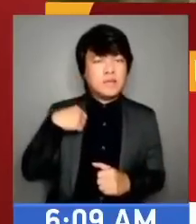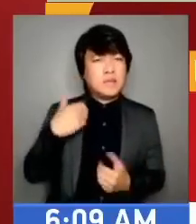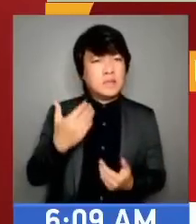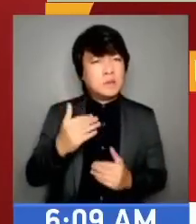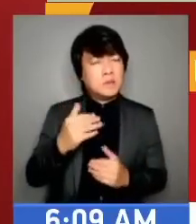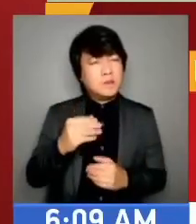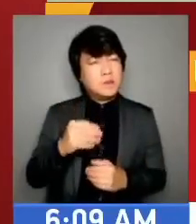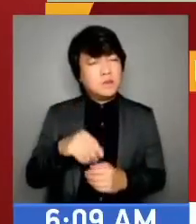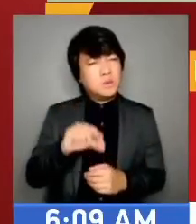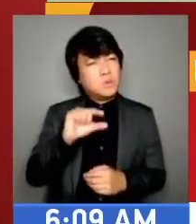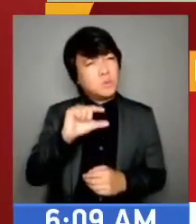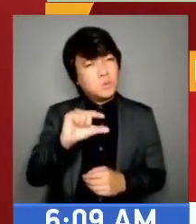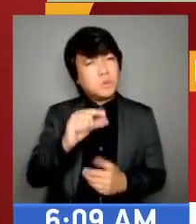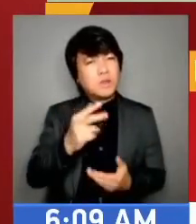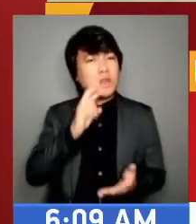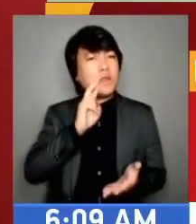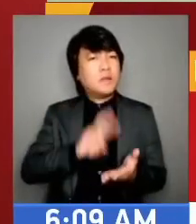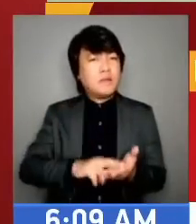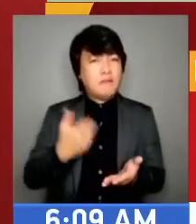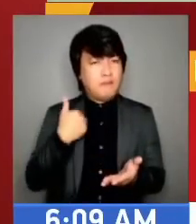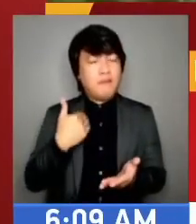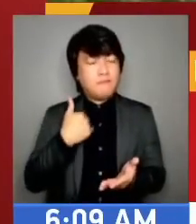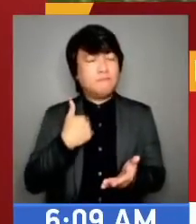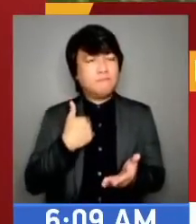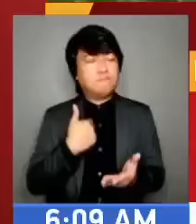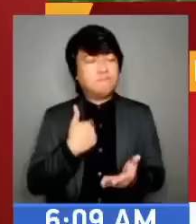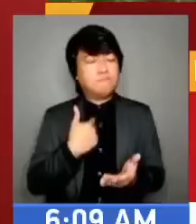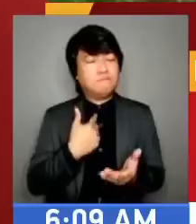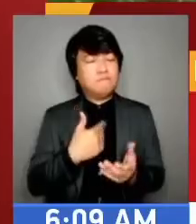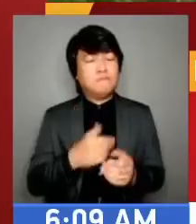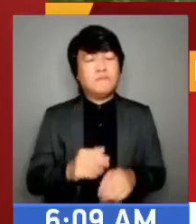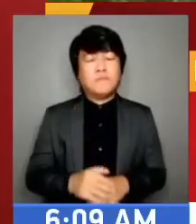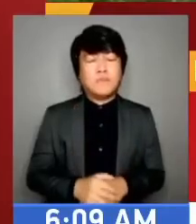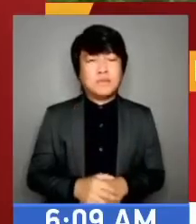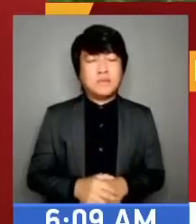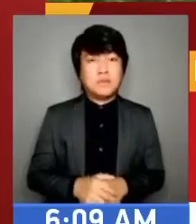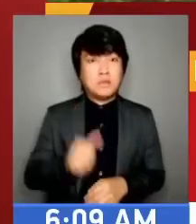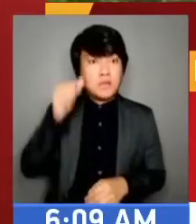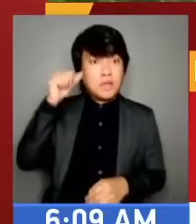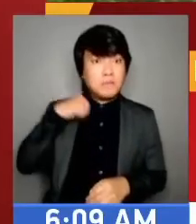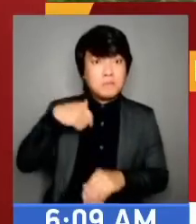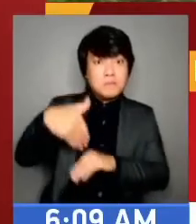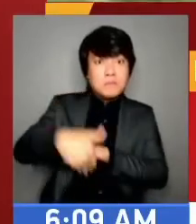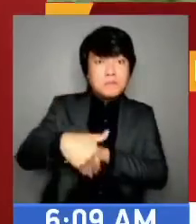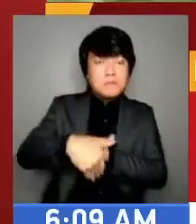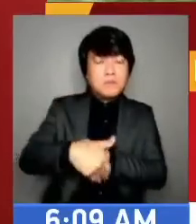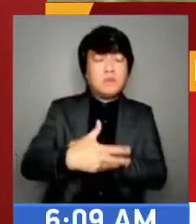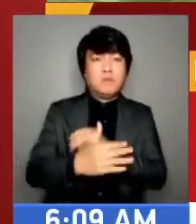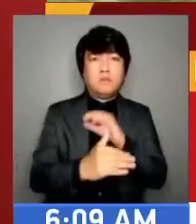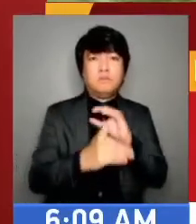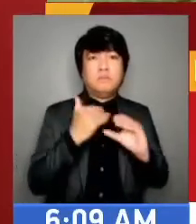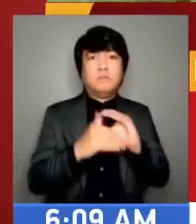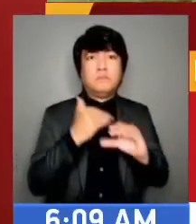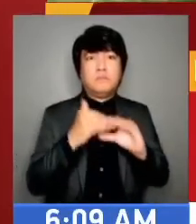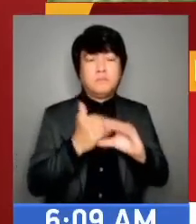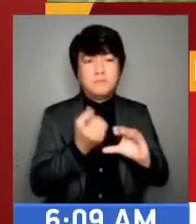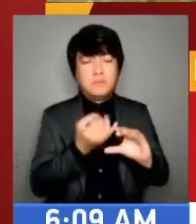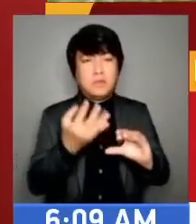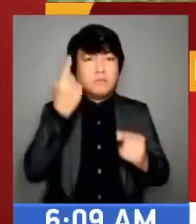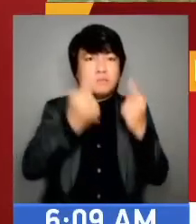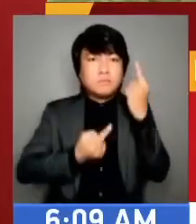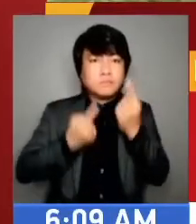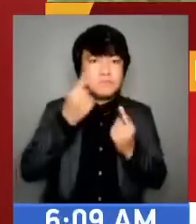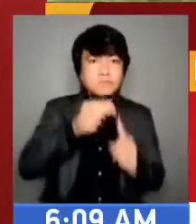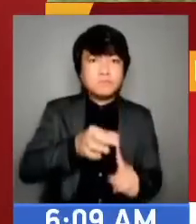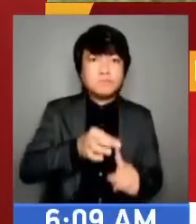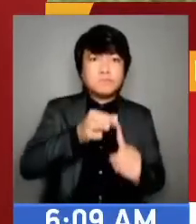nating reports. Ano? Pero kagabi po, doon na po unti-unti pumapasok yung mga major concerns natin. Like sa CAR,